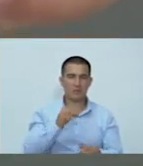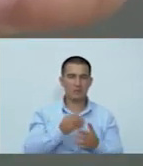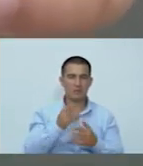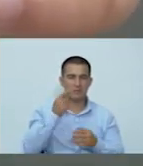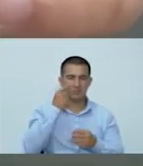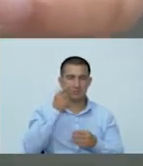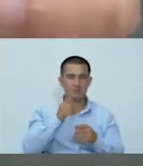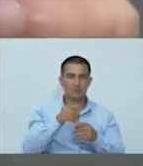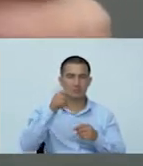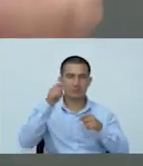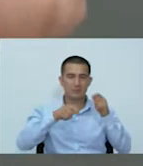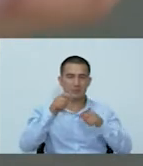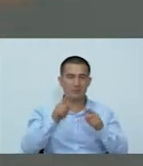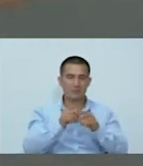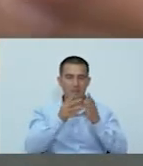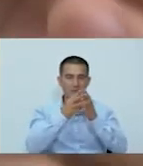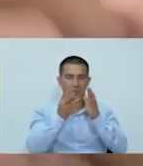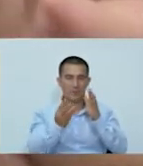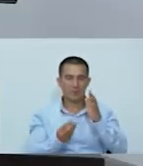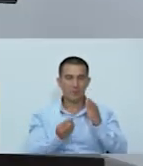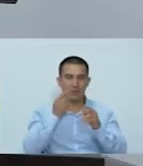elementini yasab olamiz.